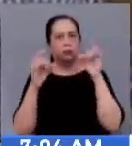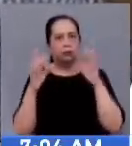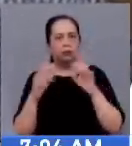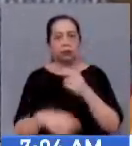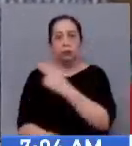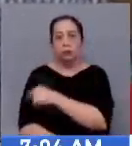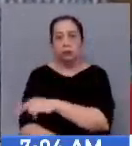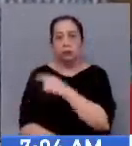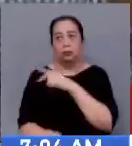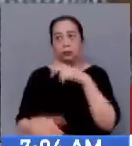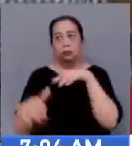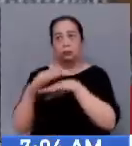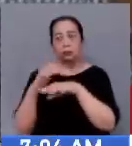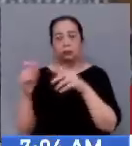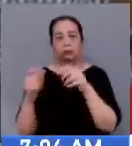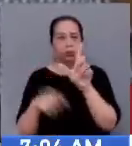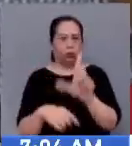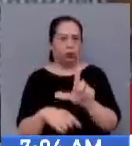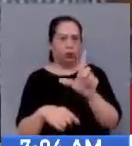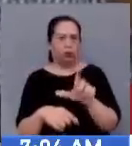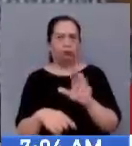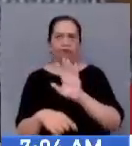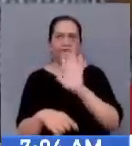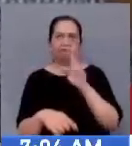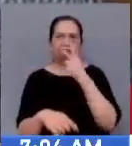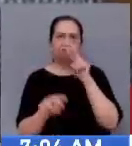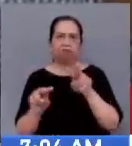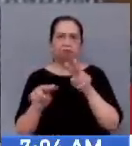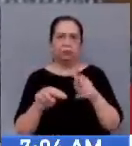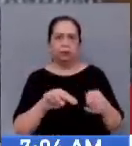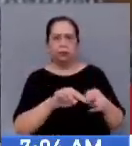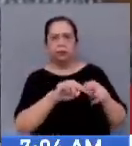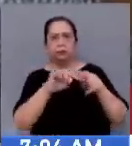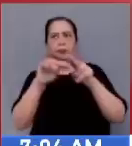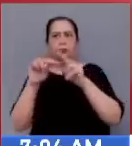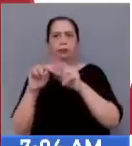foresee any escalation of